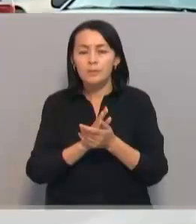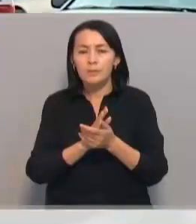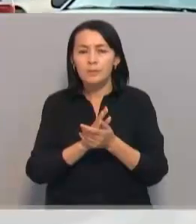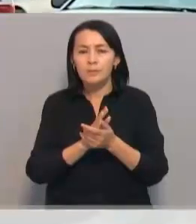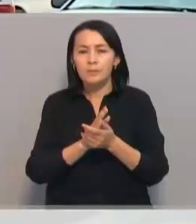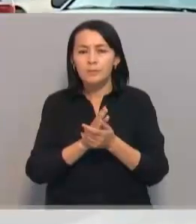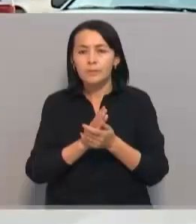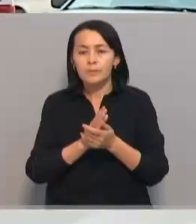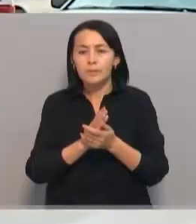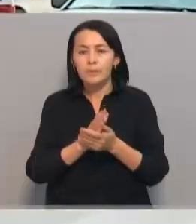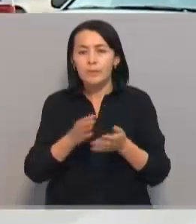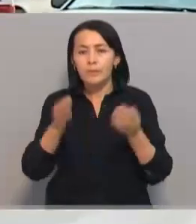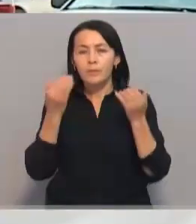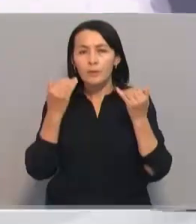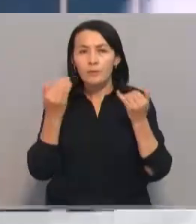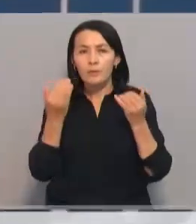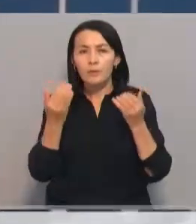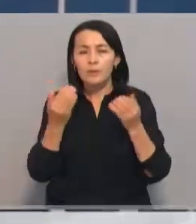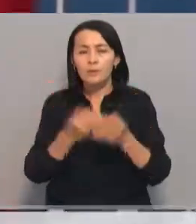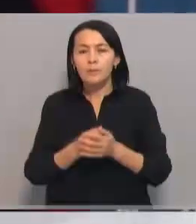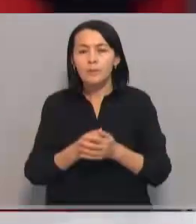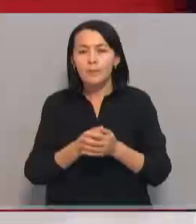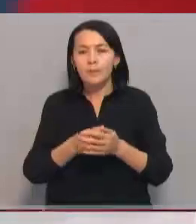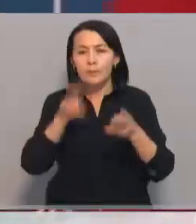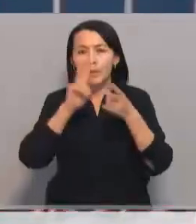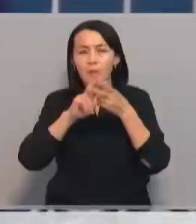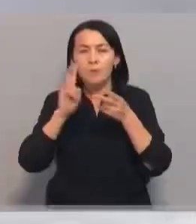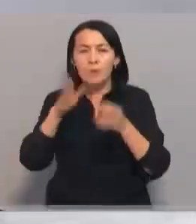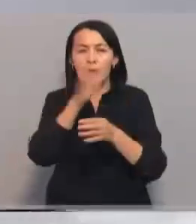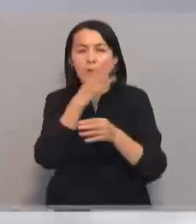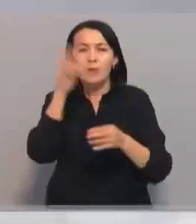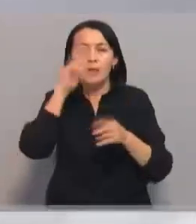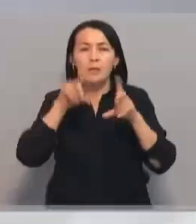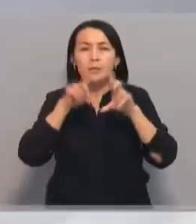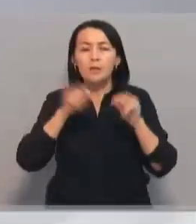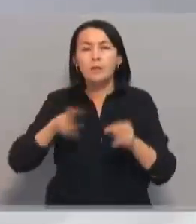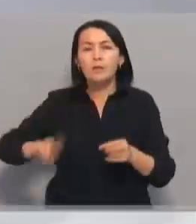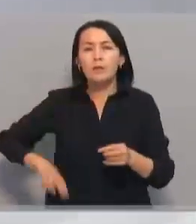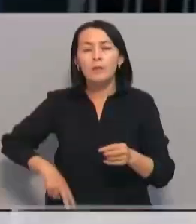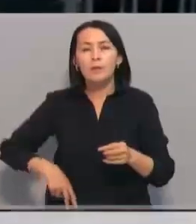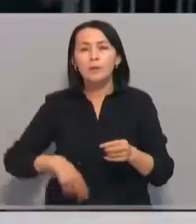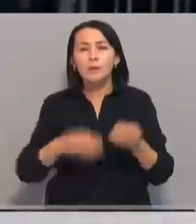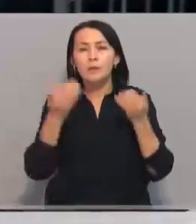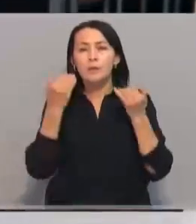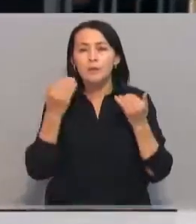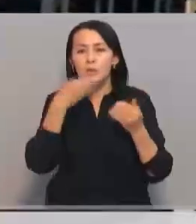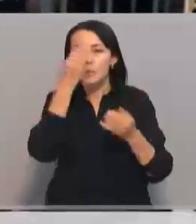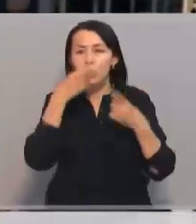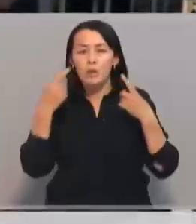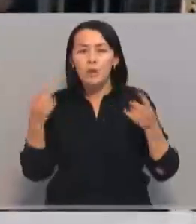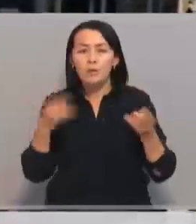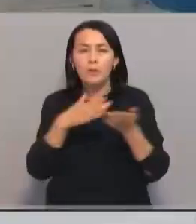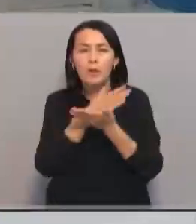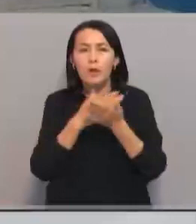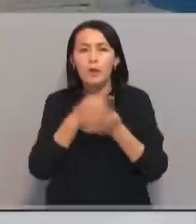мекемені аралап, ішкі тіршілік өмірімен танысуда. Темір торды ішінен аралап жүрген мектеп директорларының жүзінен жылу кеткендей, изолятор